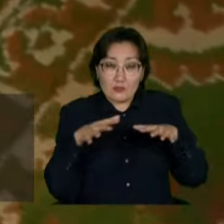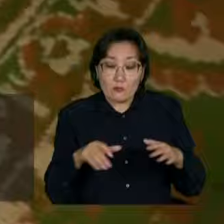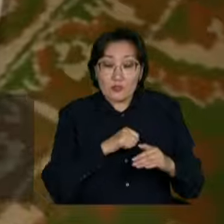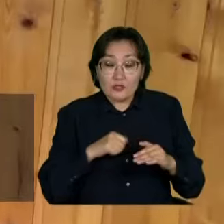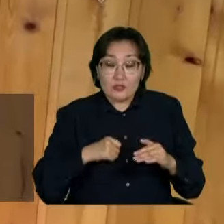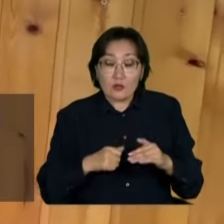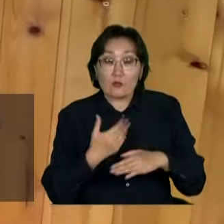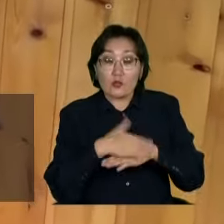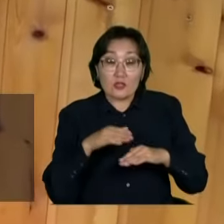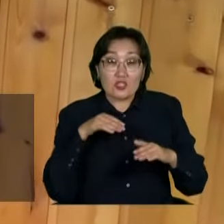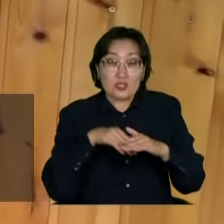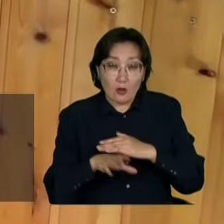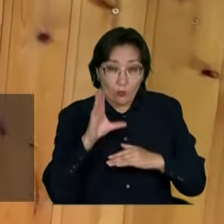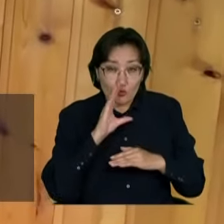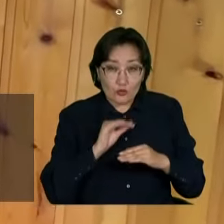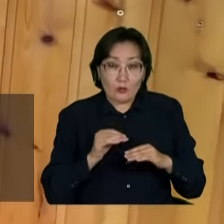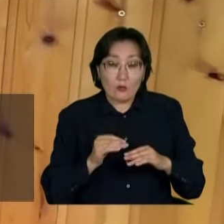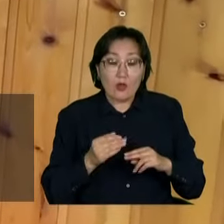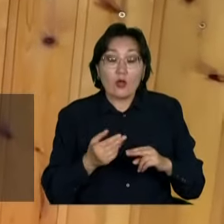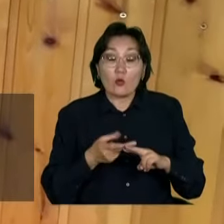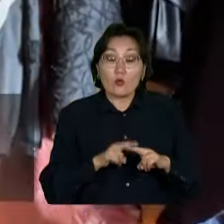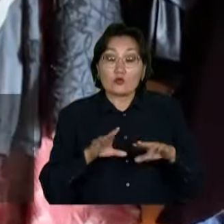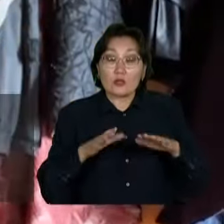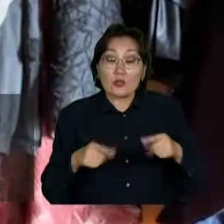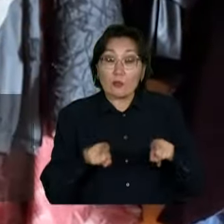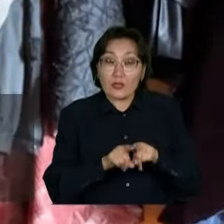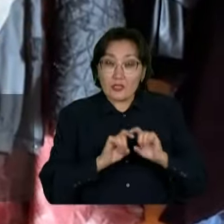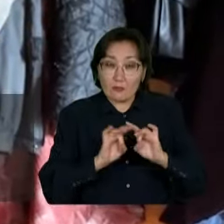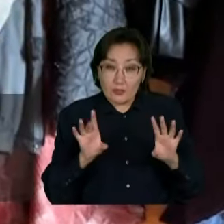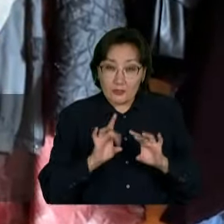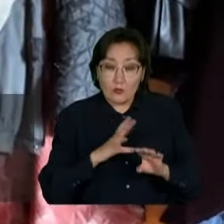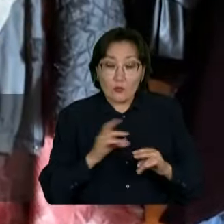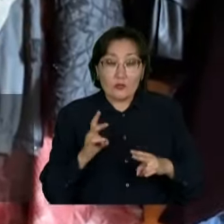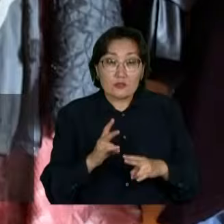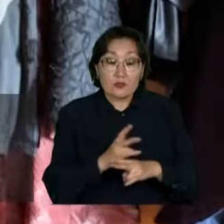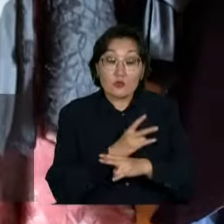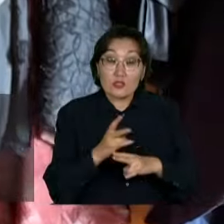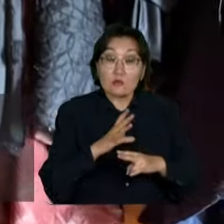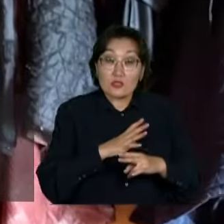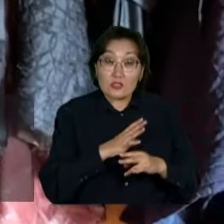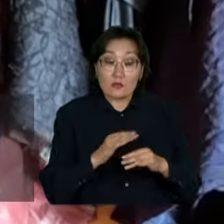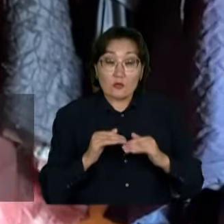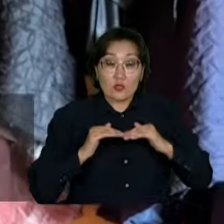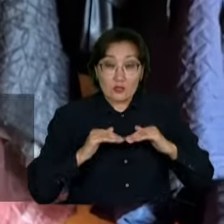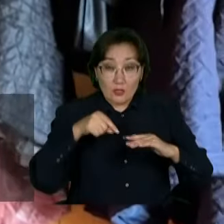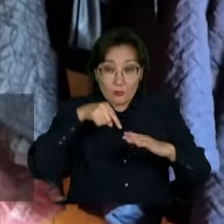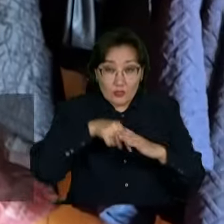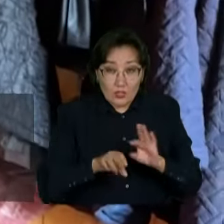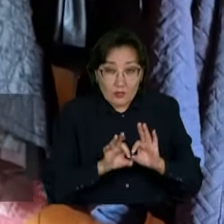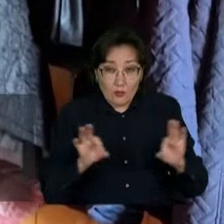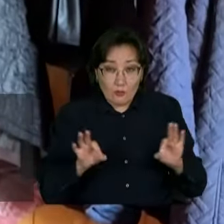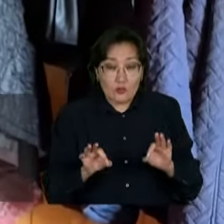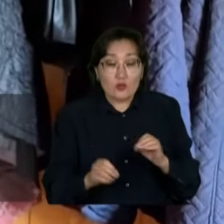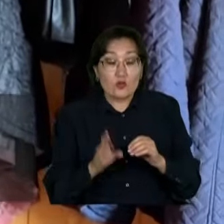өзіміз сыртқа рең шығып үлгердік деп болған оқиғаны тағы бір еске алды. Оқиға түнде болды. Еден астындағы шүмектен су кетті